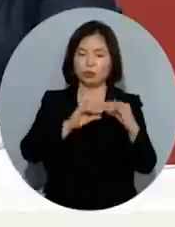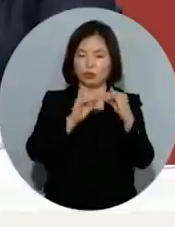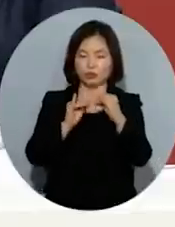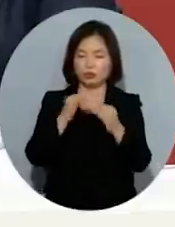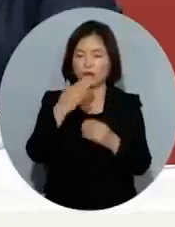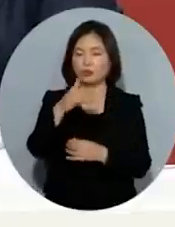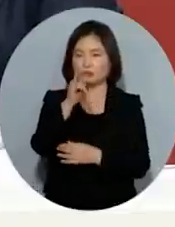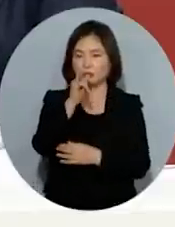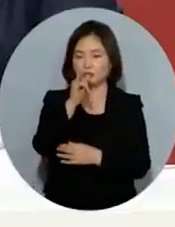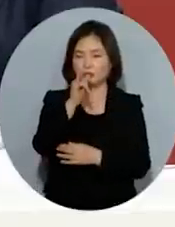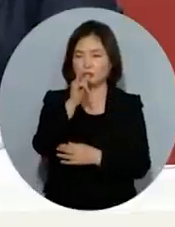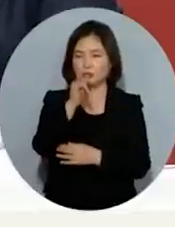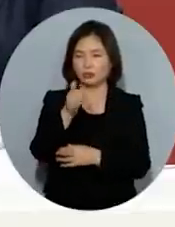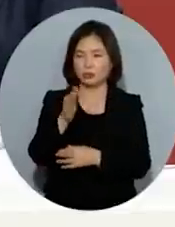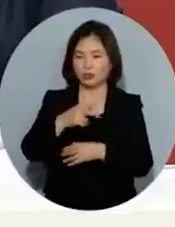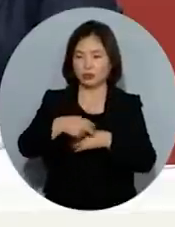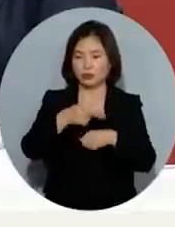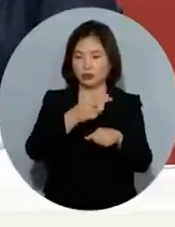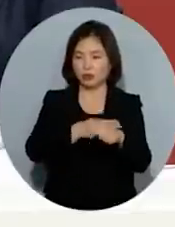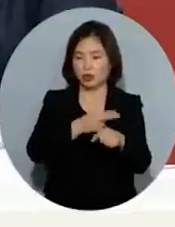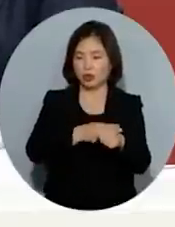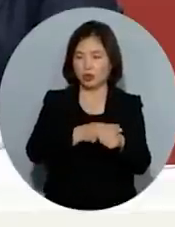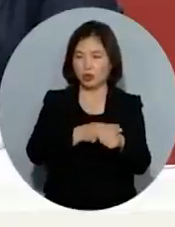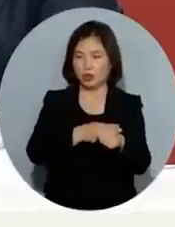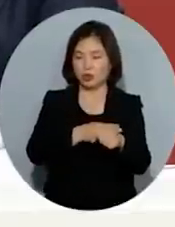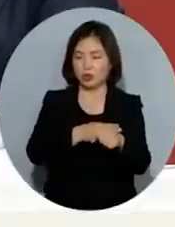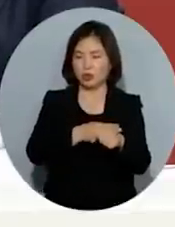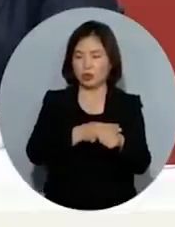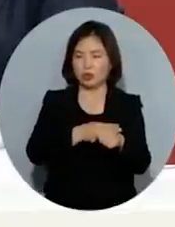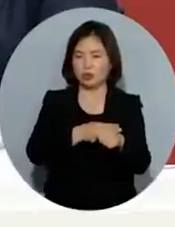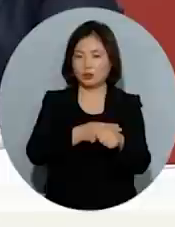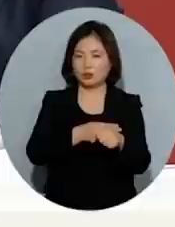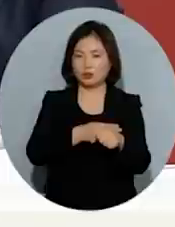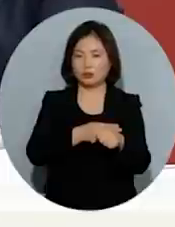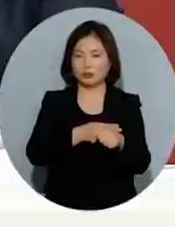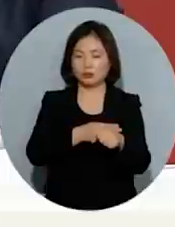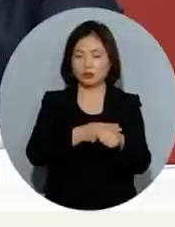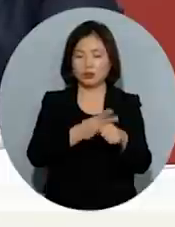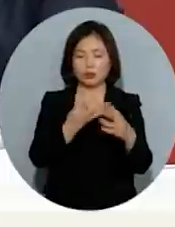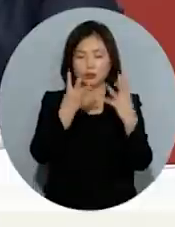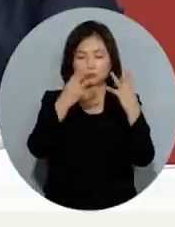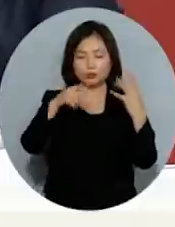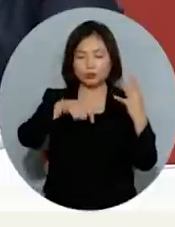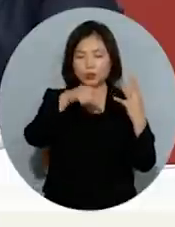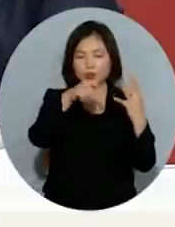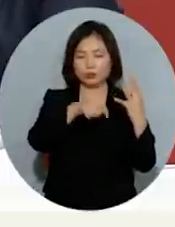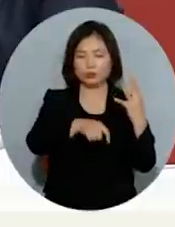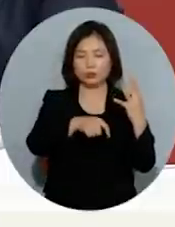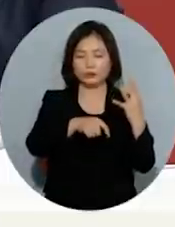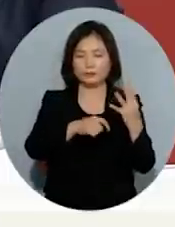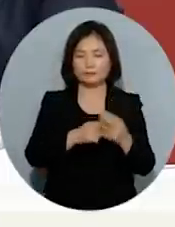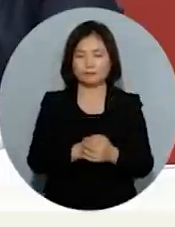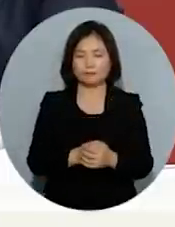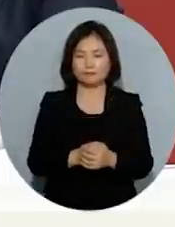있는데 그 의사들이 아마 그 저 구치소에서 그